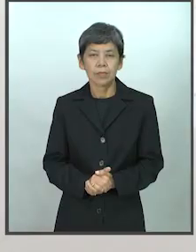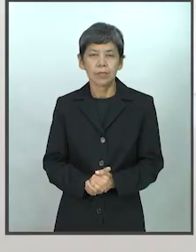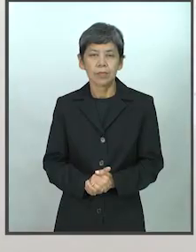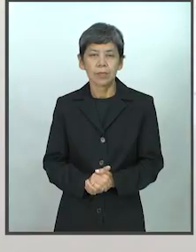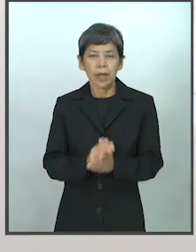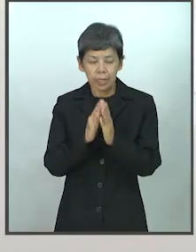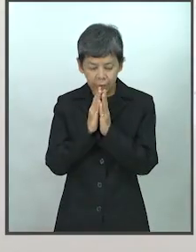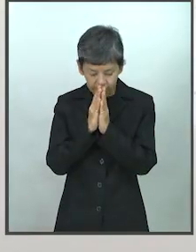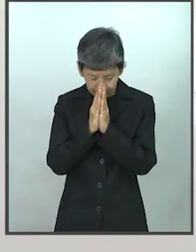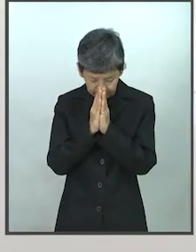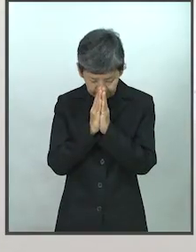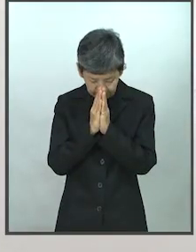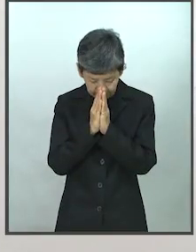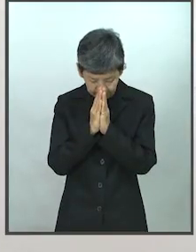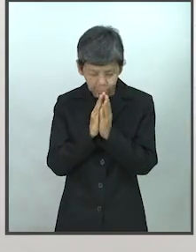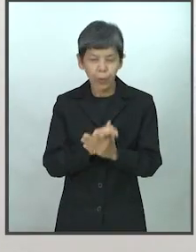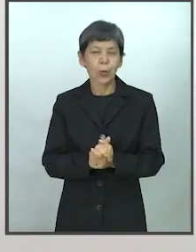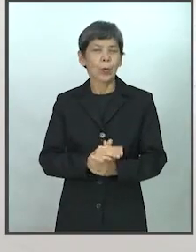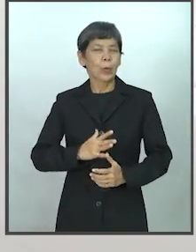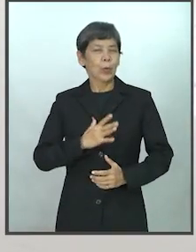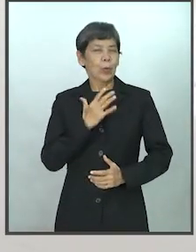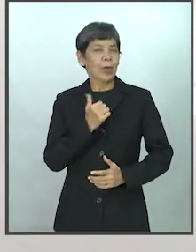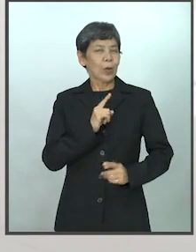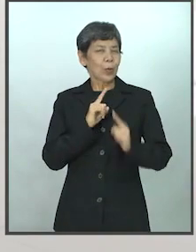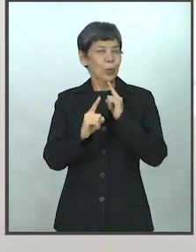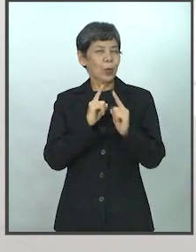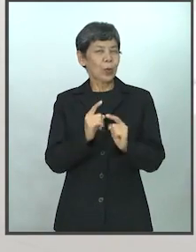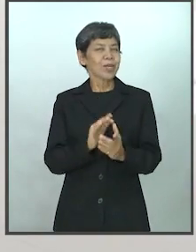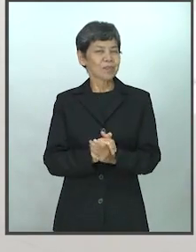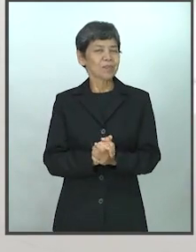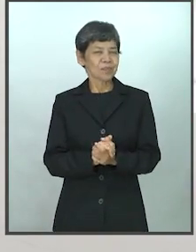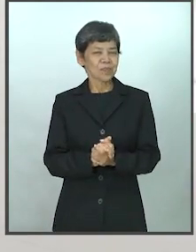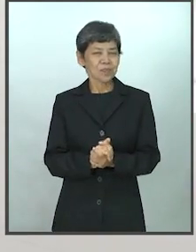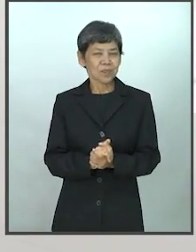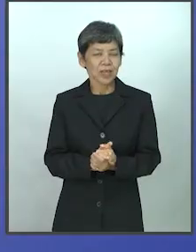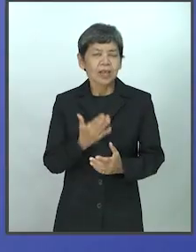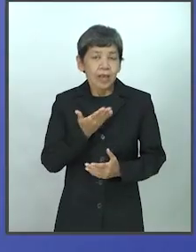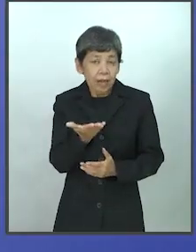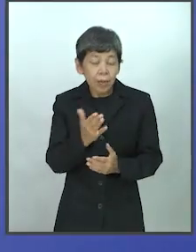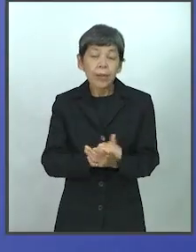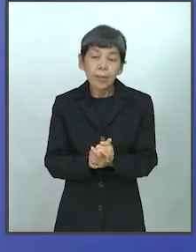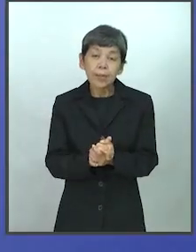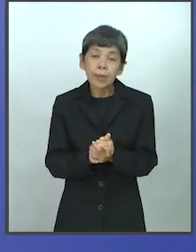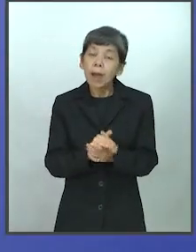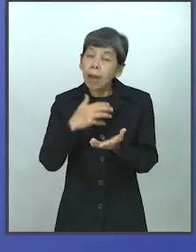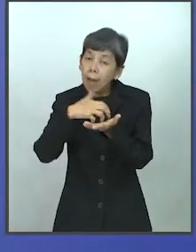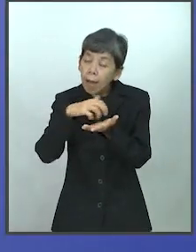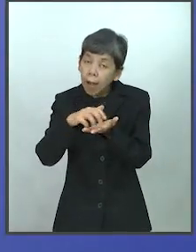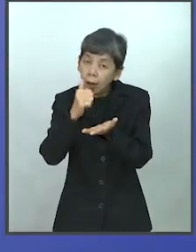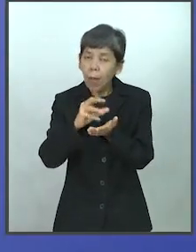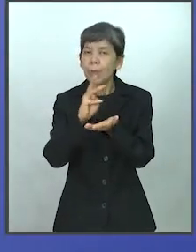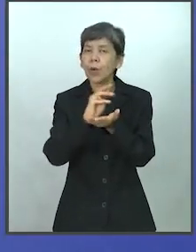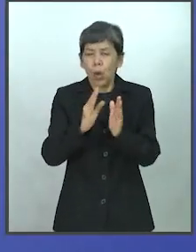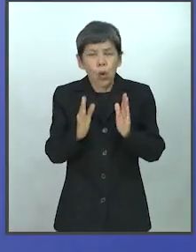สวัสดีครับ ครับ เป็นเกียรตินะฮะที่ได้มานั่งคุยด้วย ยินดี ครับอยากให้คุณศิโรจน์นะฮะช่วยพูดถึงมู